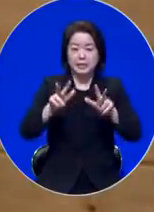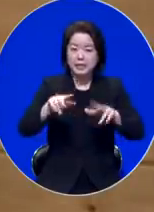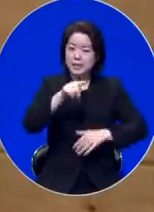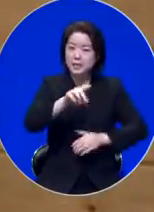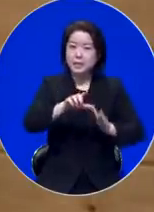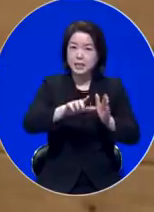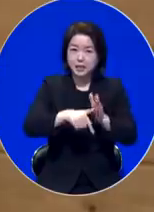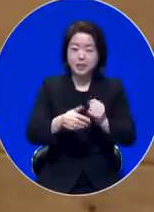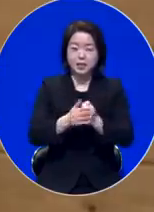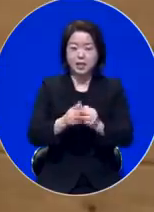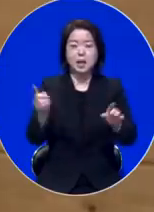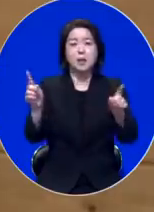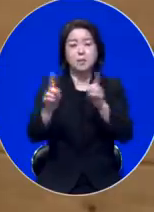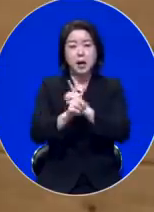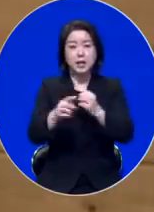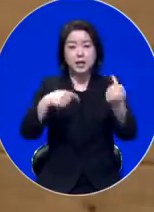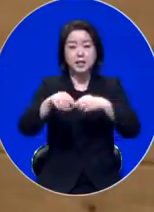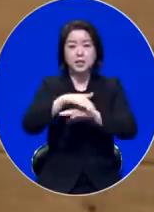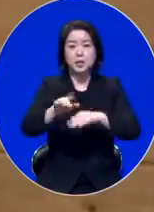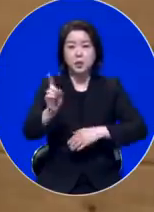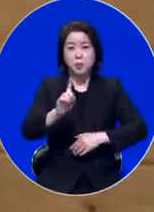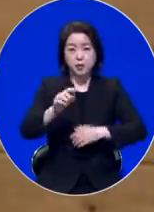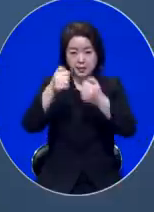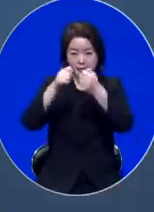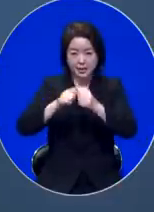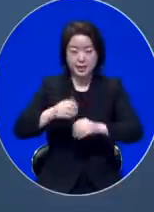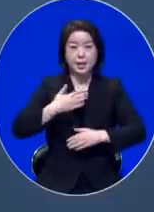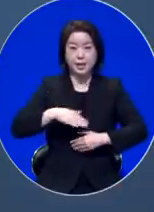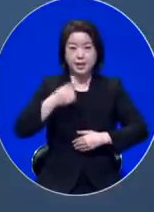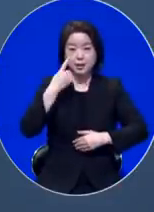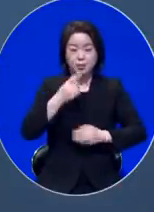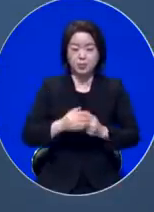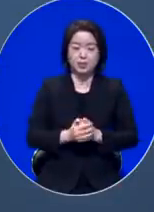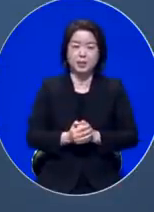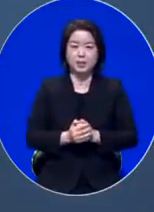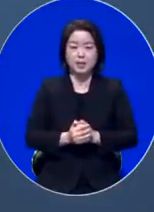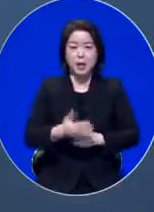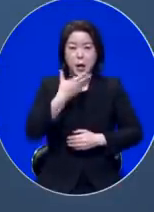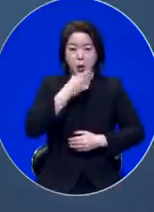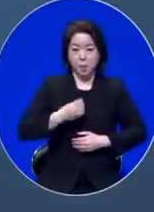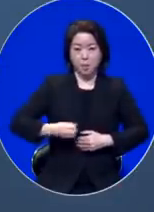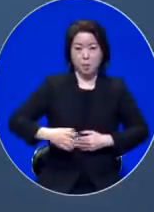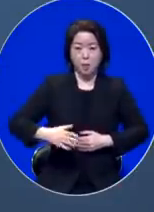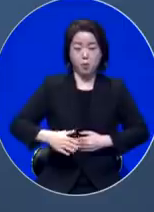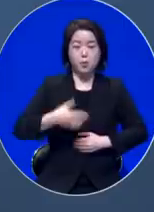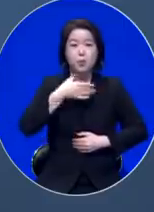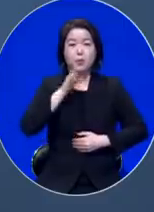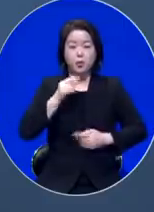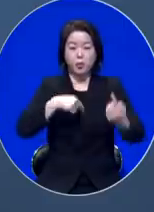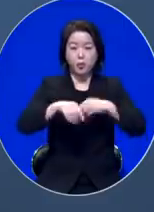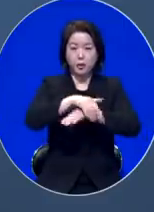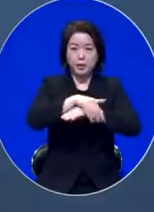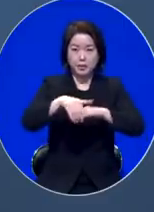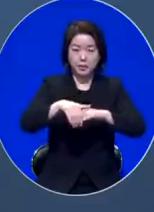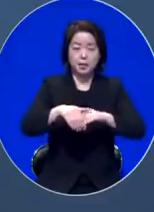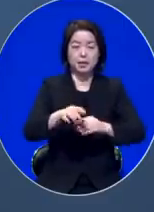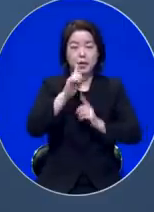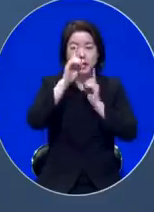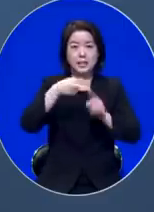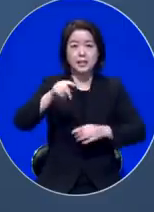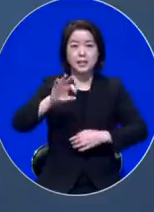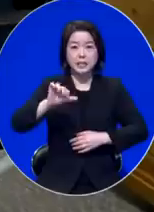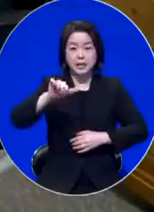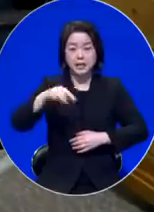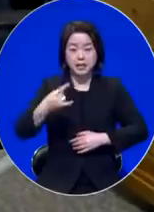달라지는 노인정 색은 무엇인지 자세히 알아보겠습니다 지금 이 자리에 보건복지부 놓인 정책과 이상의 과장님 자리한